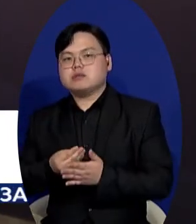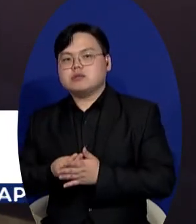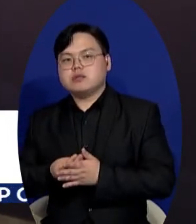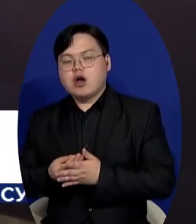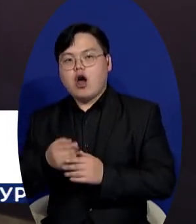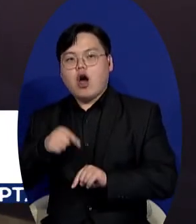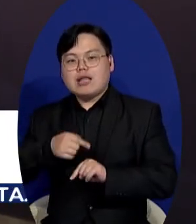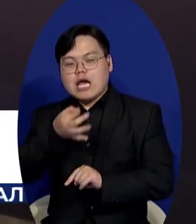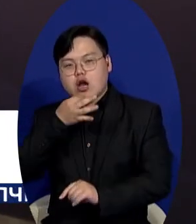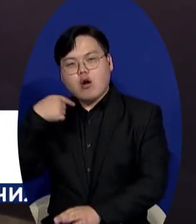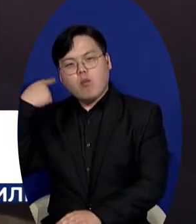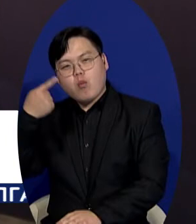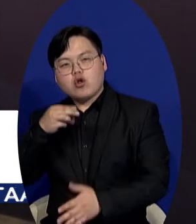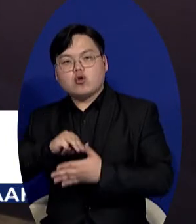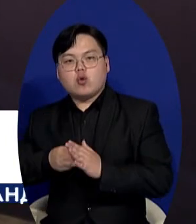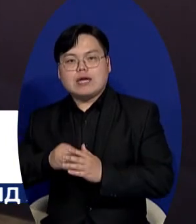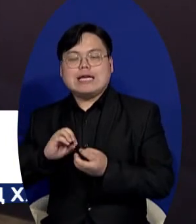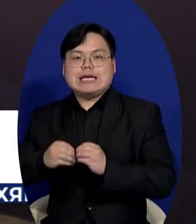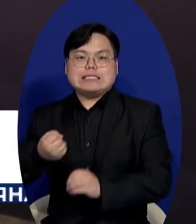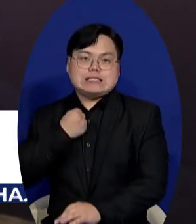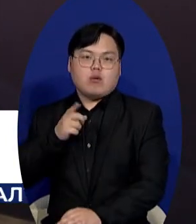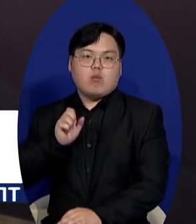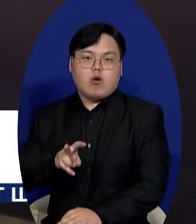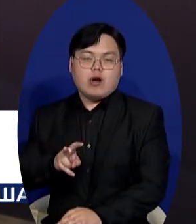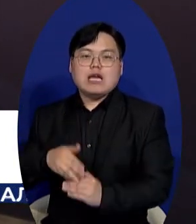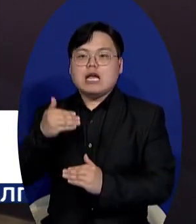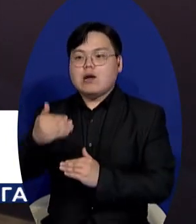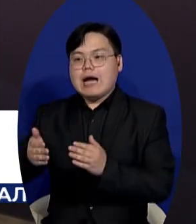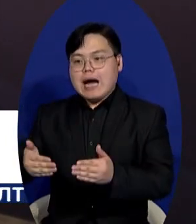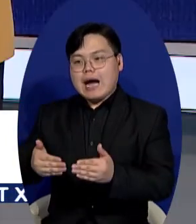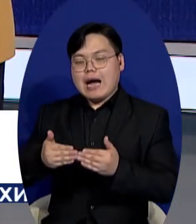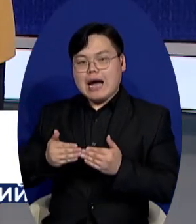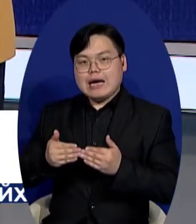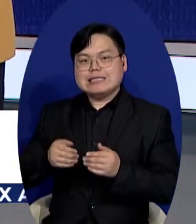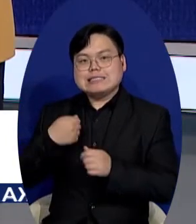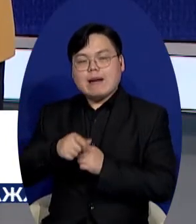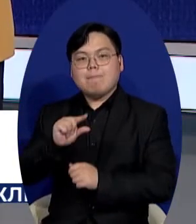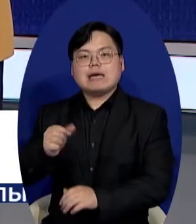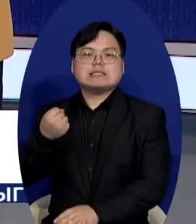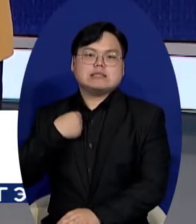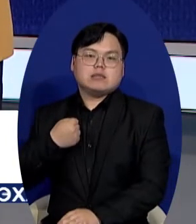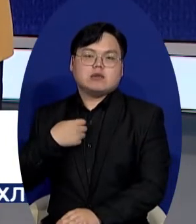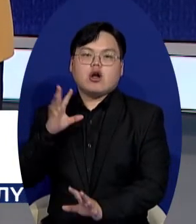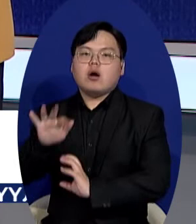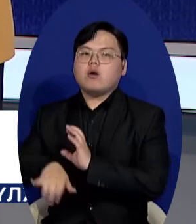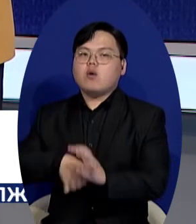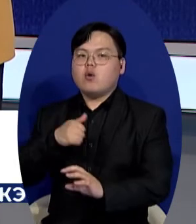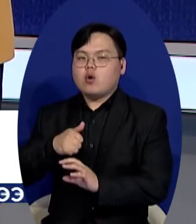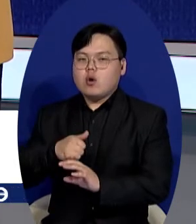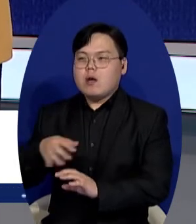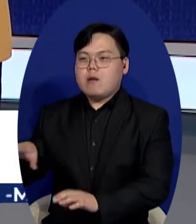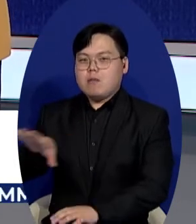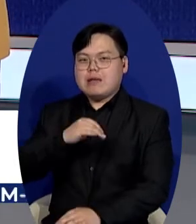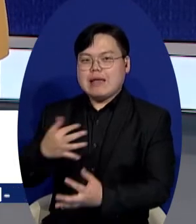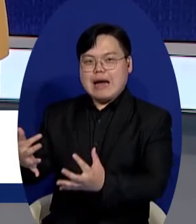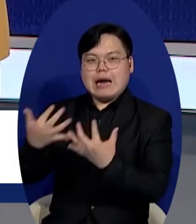одооноос бодож төлөвлөж хийжээвэл яг хаах үед гарах зардал нь бага байдаг юм байна. Гадны хөрөнгө оруулагчид биднийг сонирхож